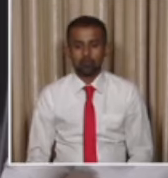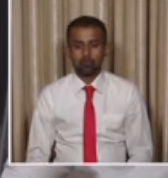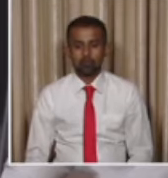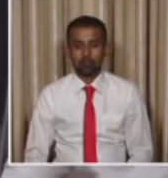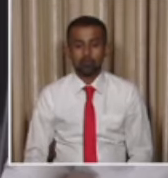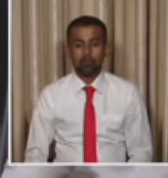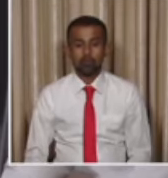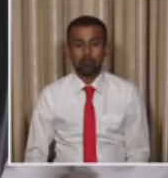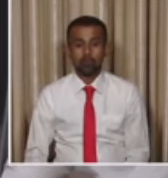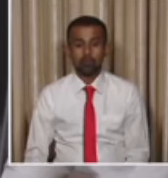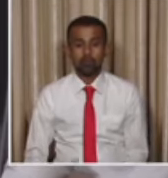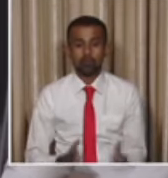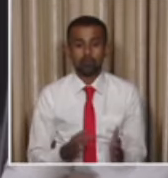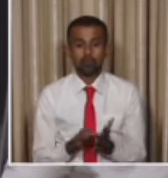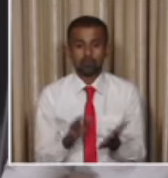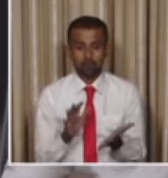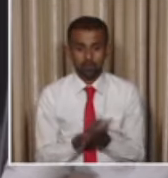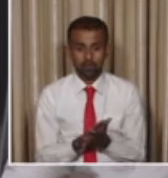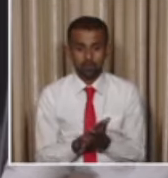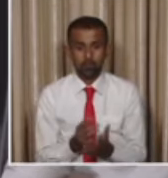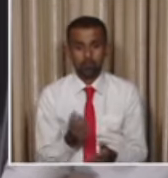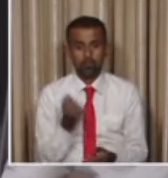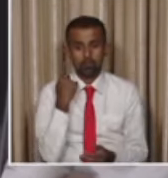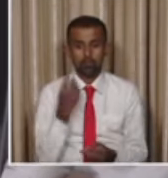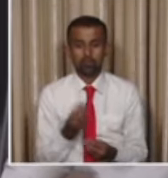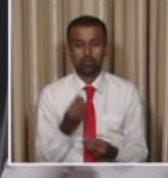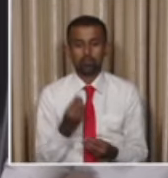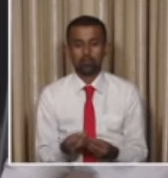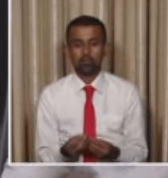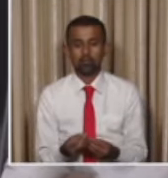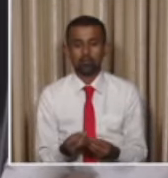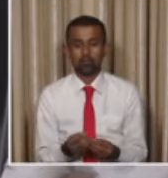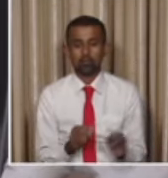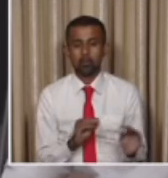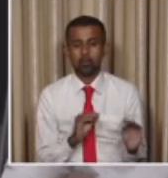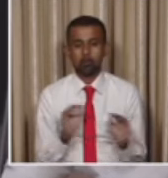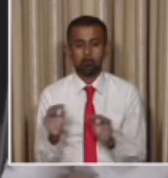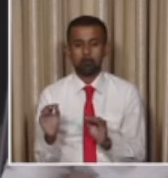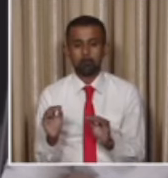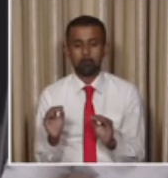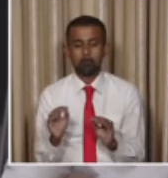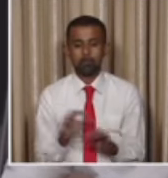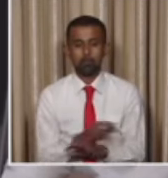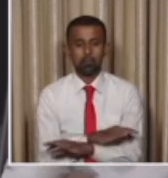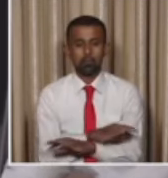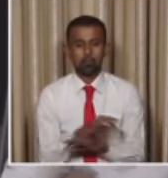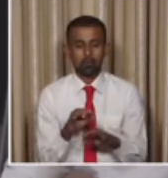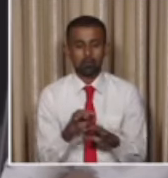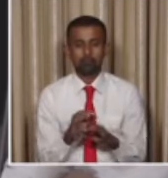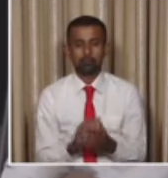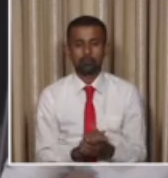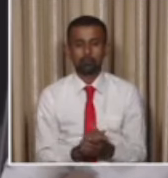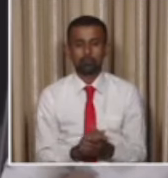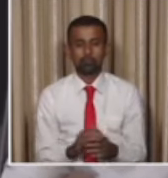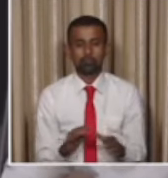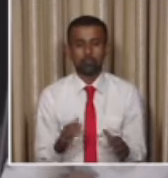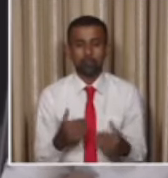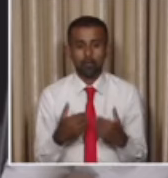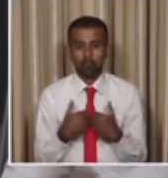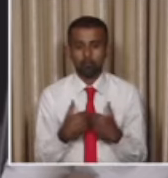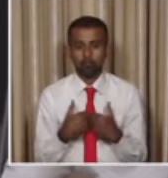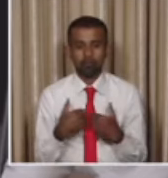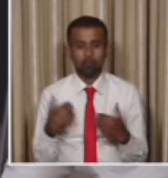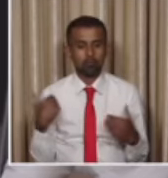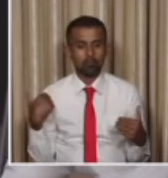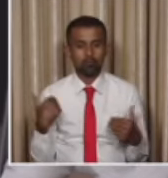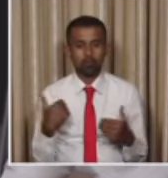තිරසරභාවය ඇති කිරීම සඳහා තමයි මේ යෝජනාව දාලා තියෙන්නේ. ඊට පස්සේ තිබුණ ක්‍රමය තමයි අපිට කවදාක්වත්